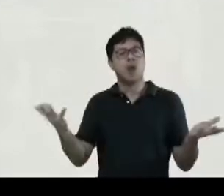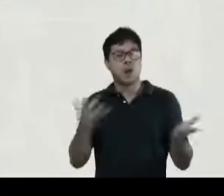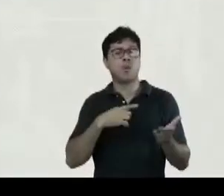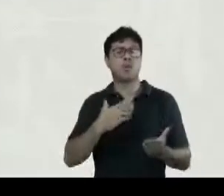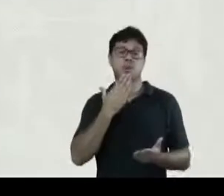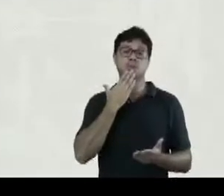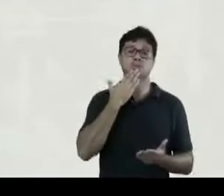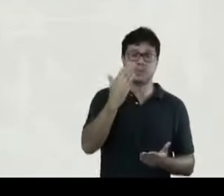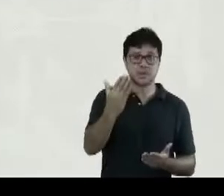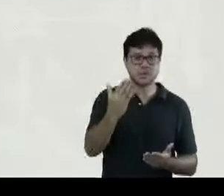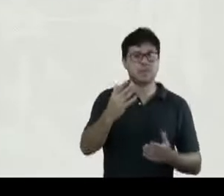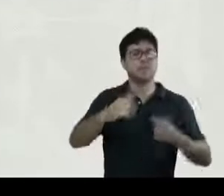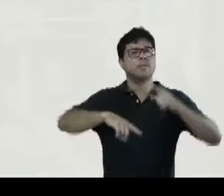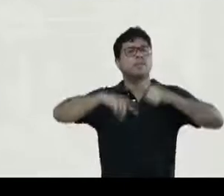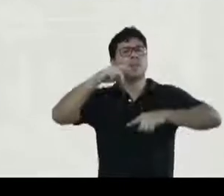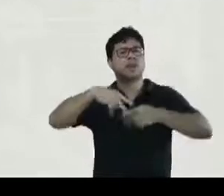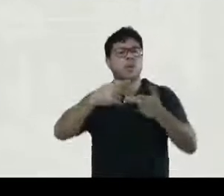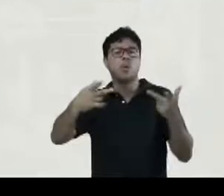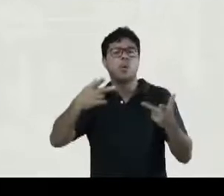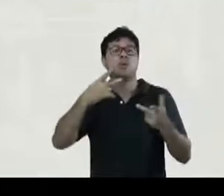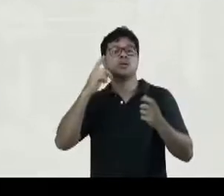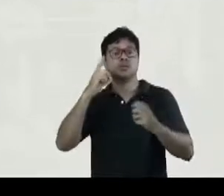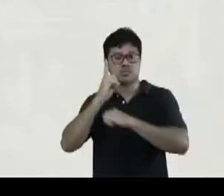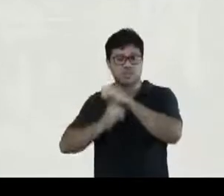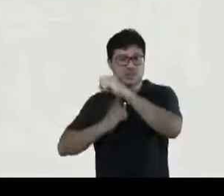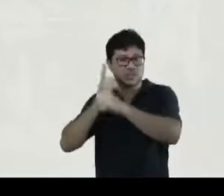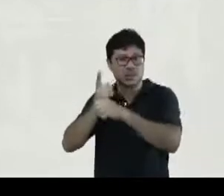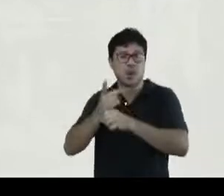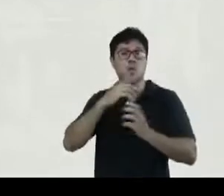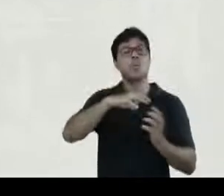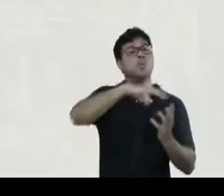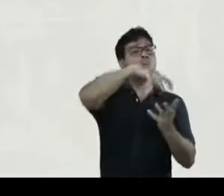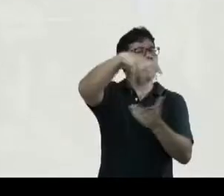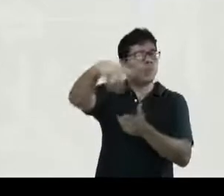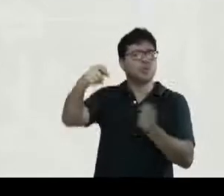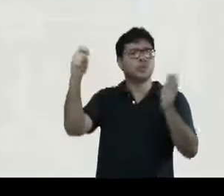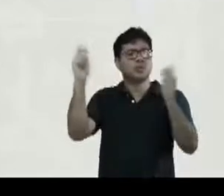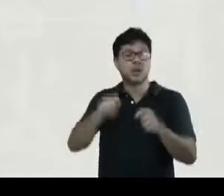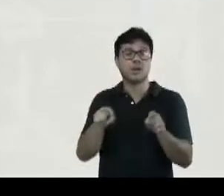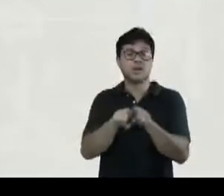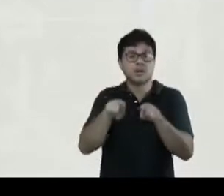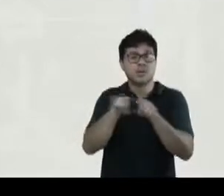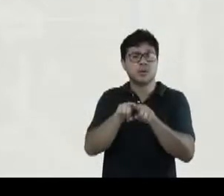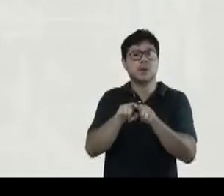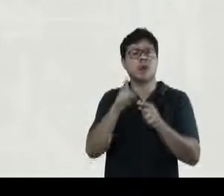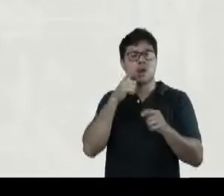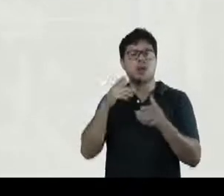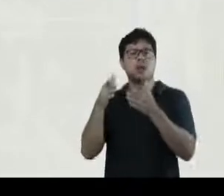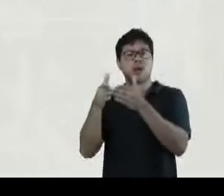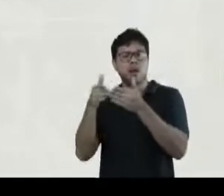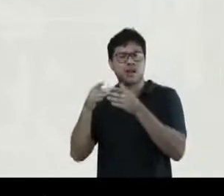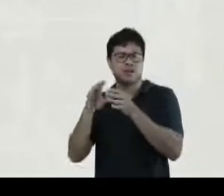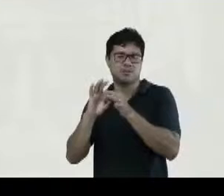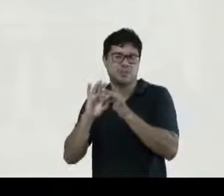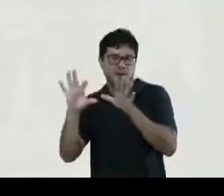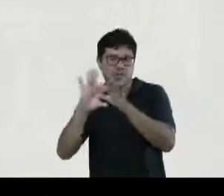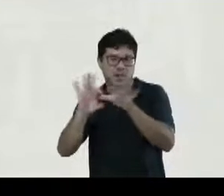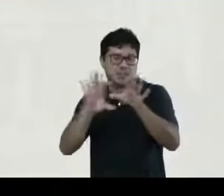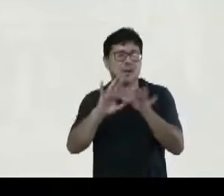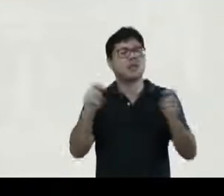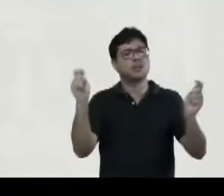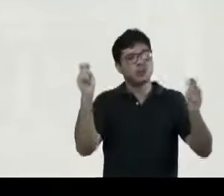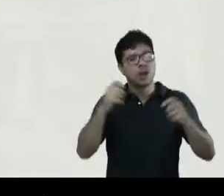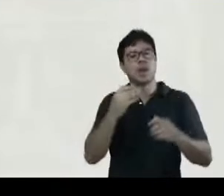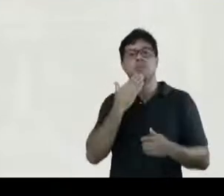Bibliotheken verfügen über erprobte Erfahrungen im vielfältigen Handling digitaler Daten, über beeindruckende